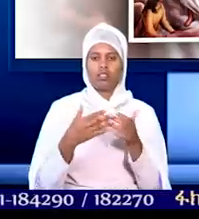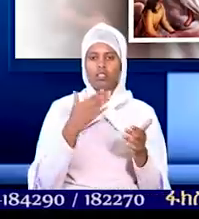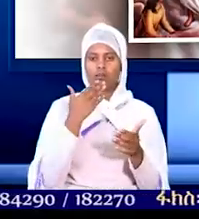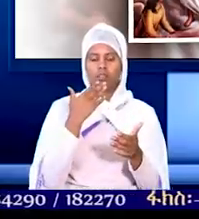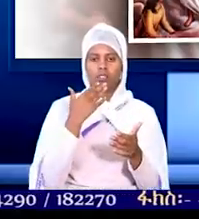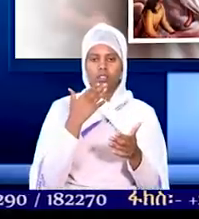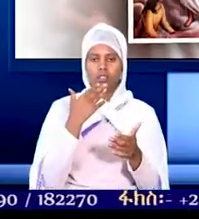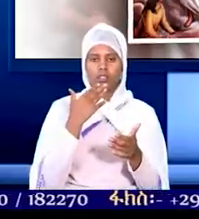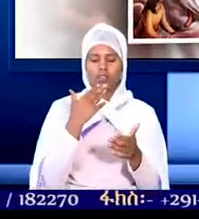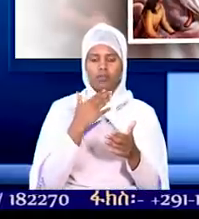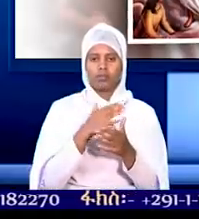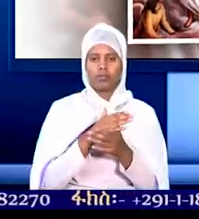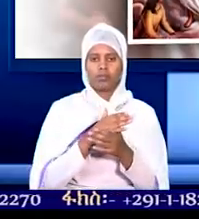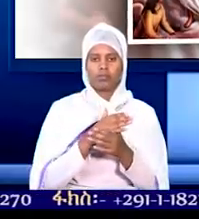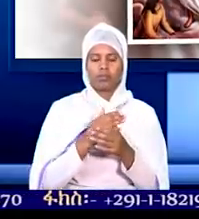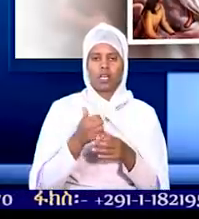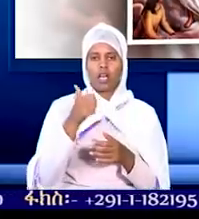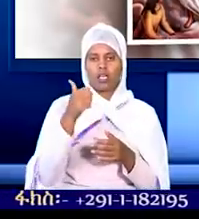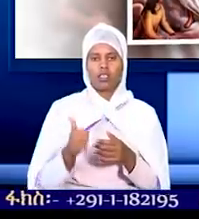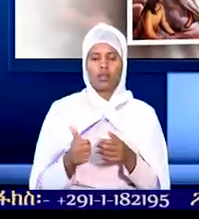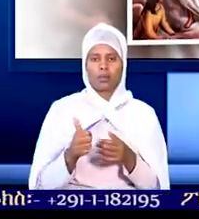ወፂላ ንሕና ድማ ተተኪኢና እያ